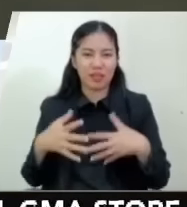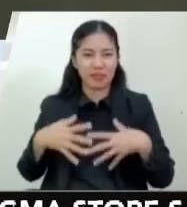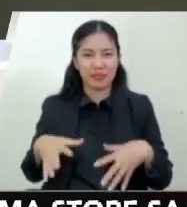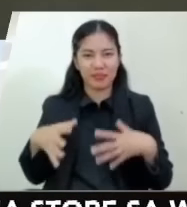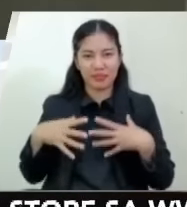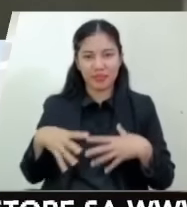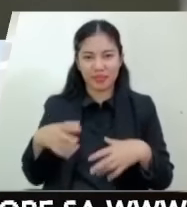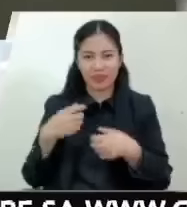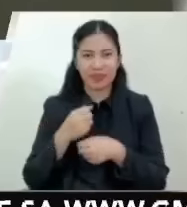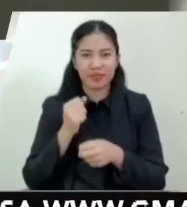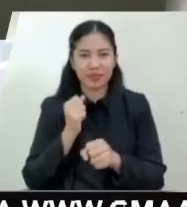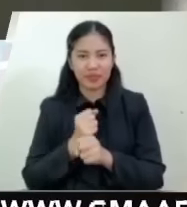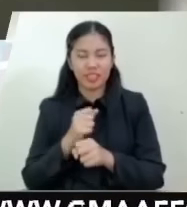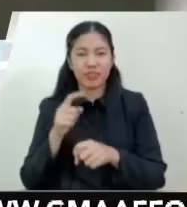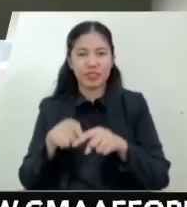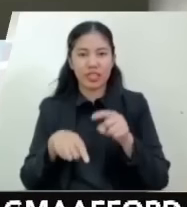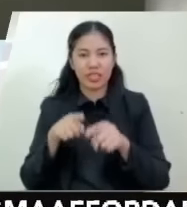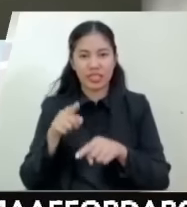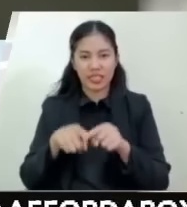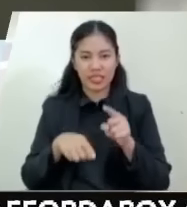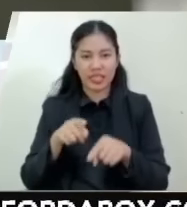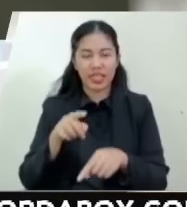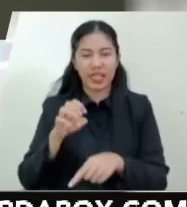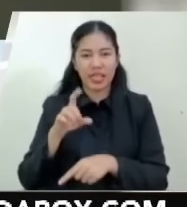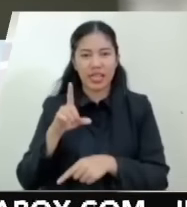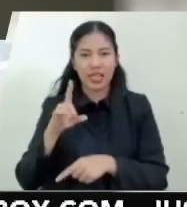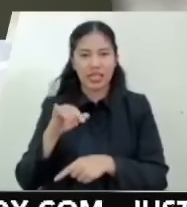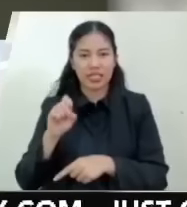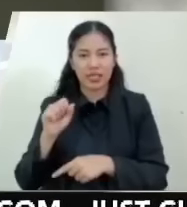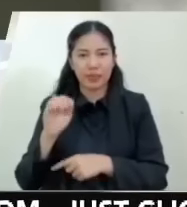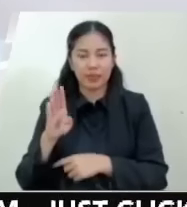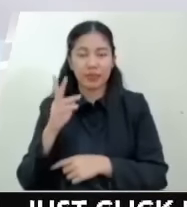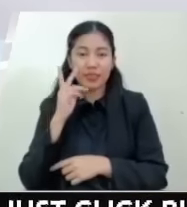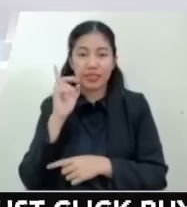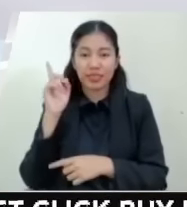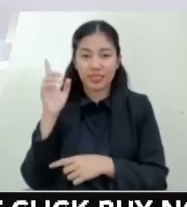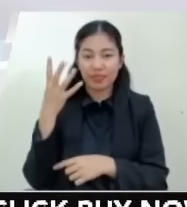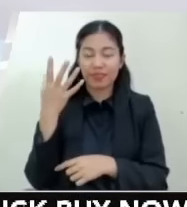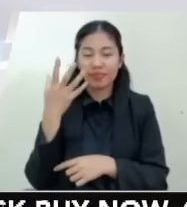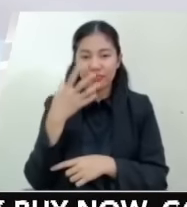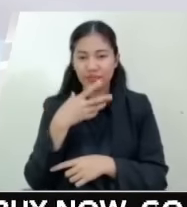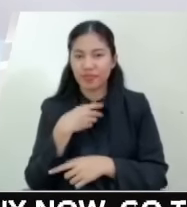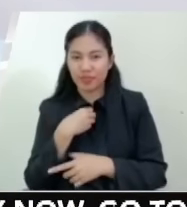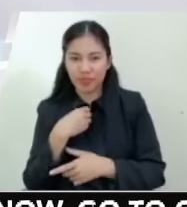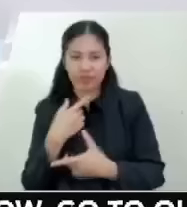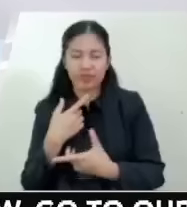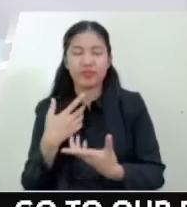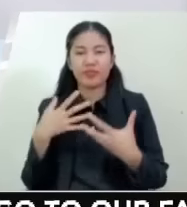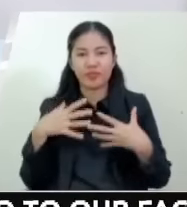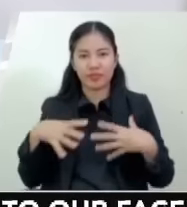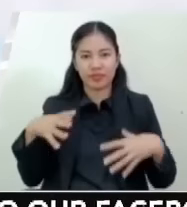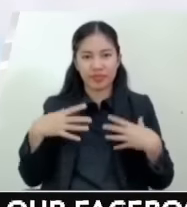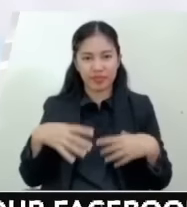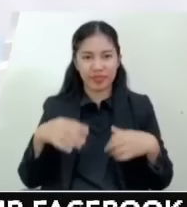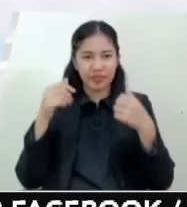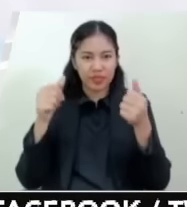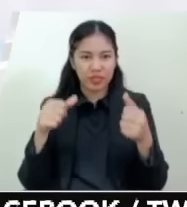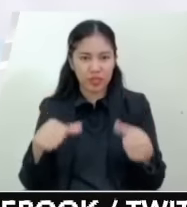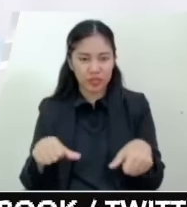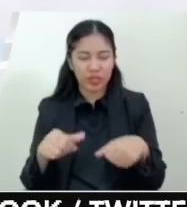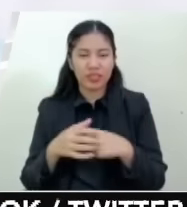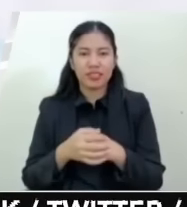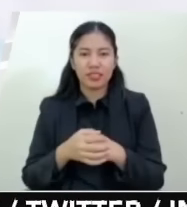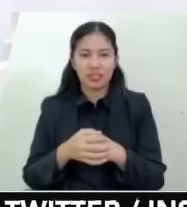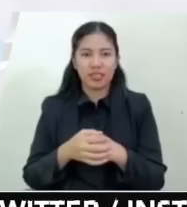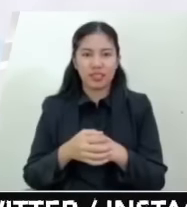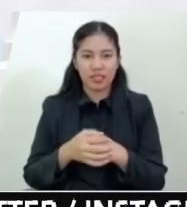kanyang kaibigan na si Ellie Sab. Kitang-kita rin ang intricate details ng couture gown at bouquet sa post ng Harper's Bazaar, Singapore. Si